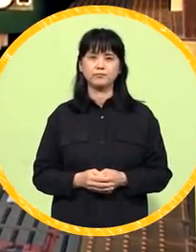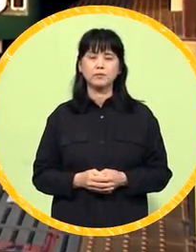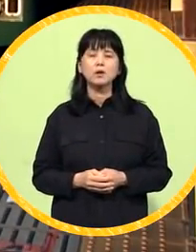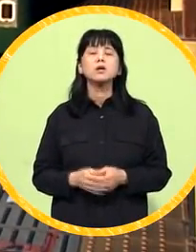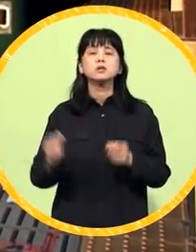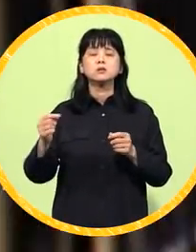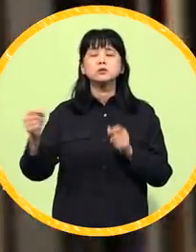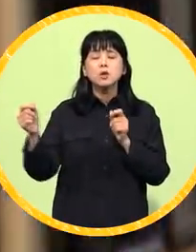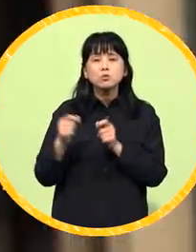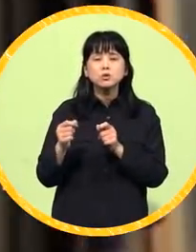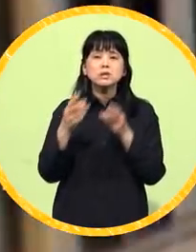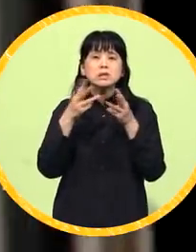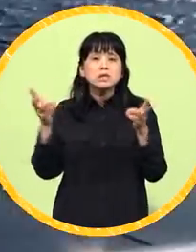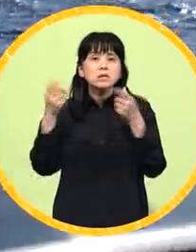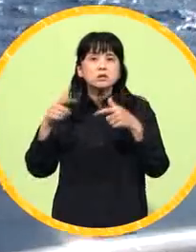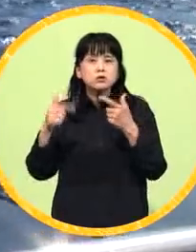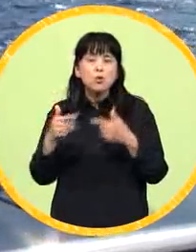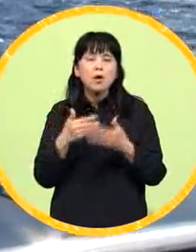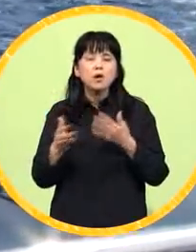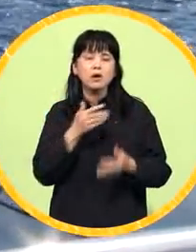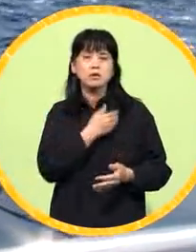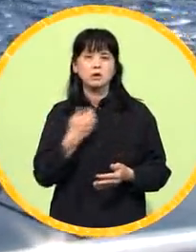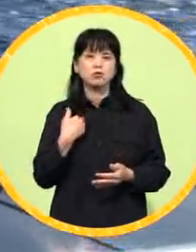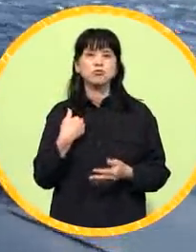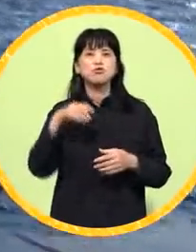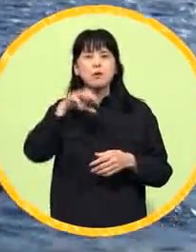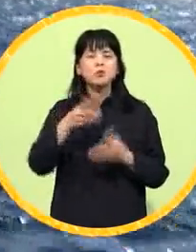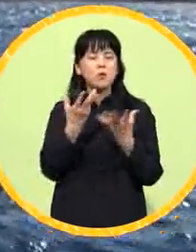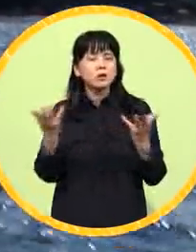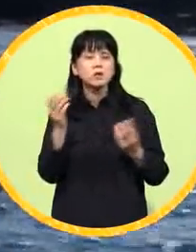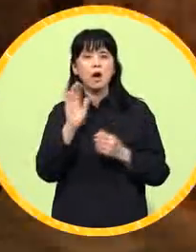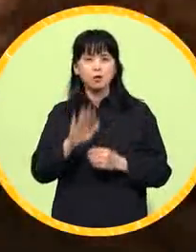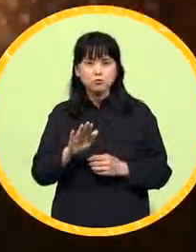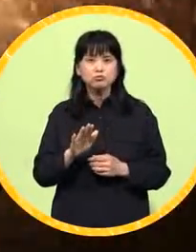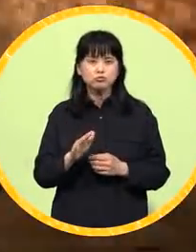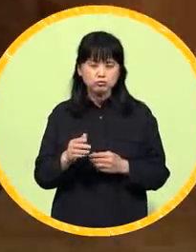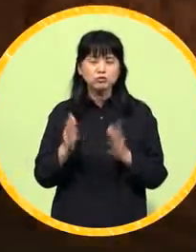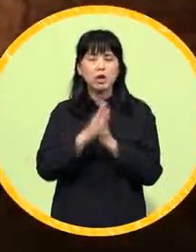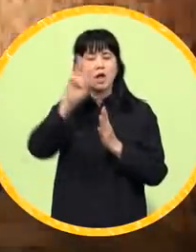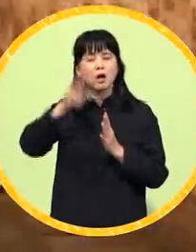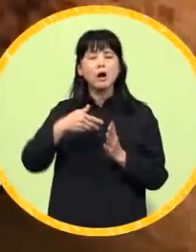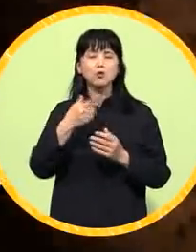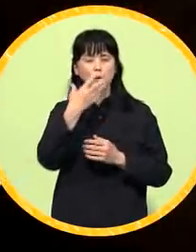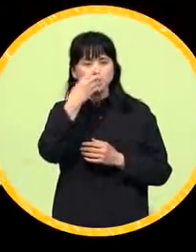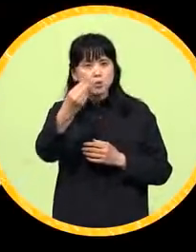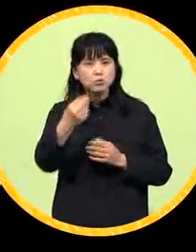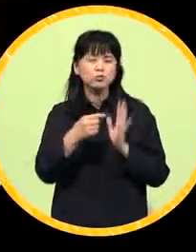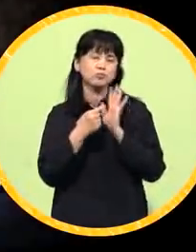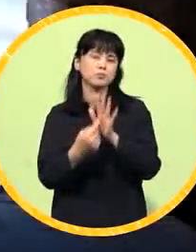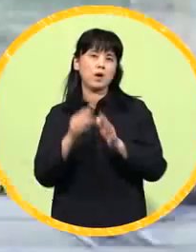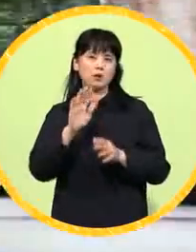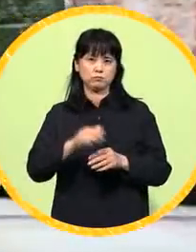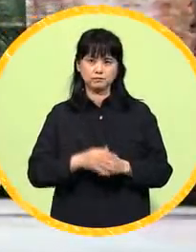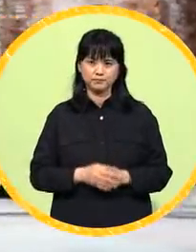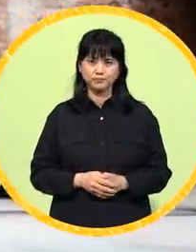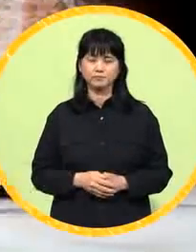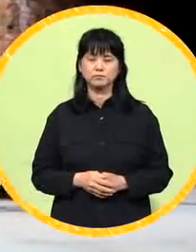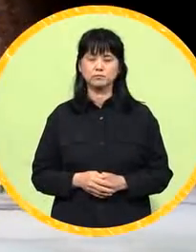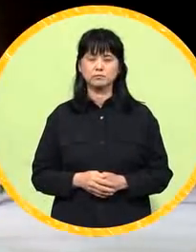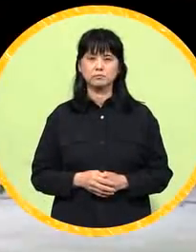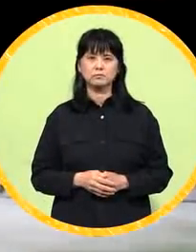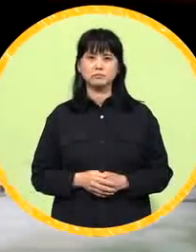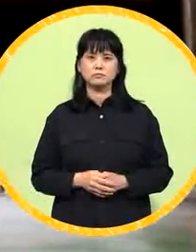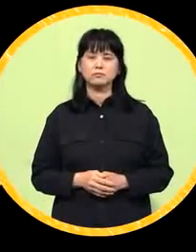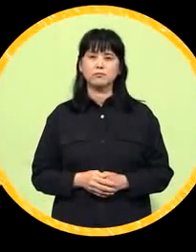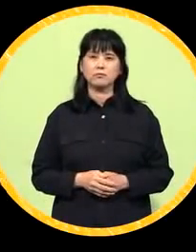すぐ近くに非日常を味わえる場所があふれているという神奈川の魅力を端的に描いた作品なんで白リアというそうじゃないんですよ